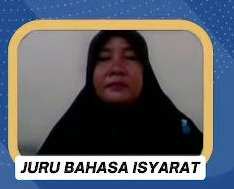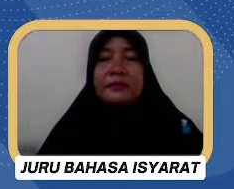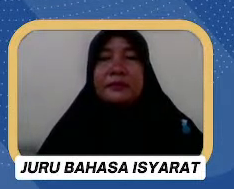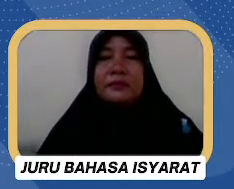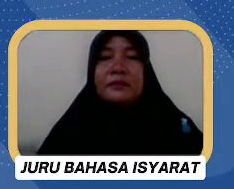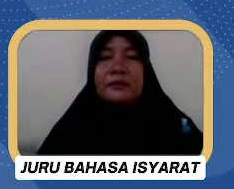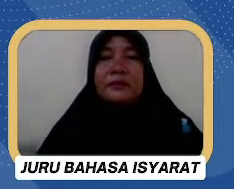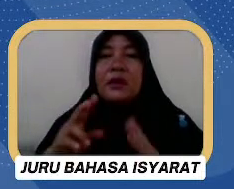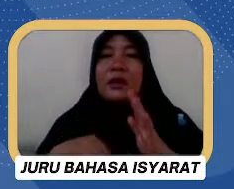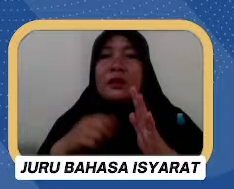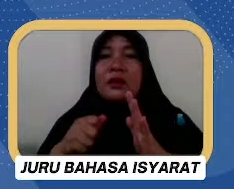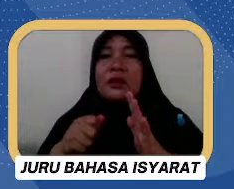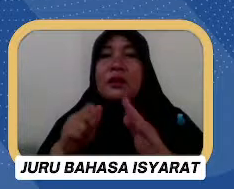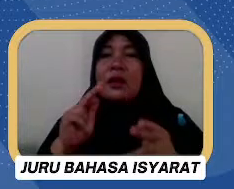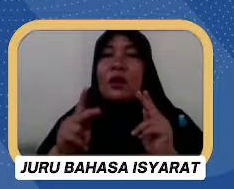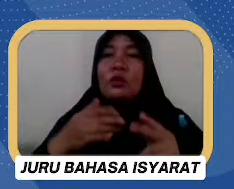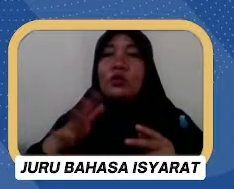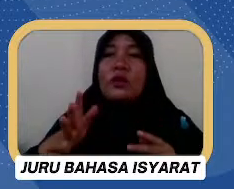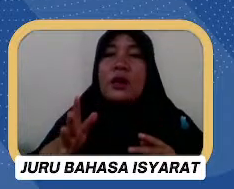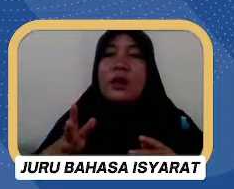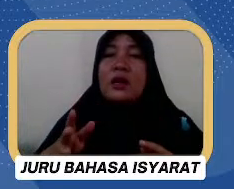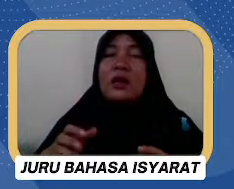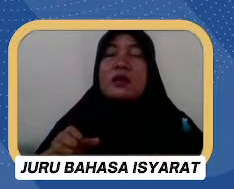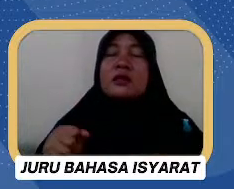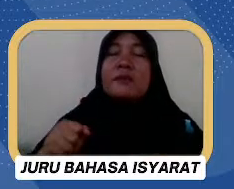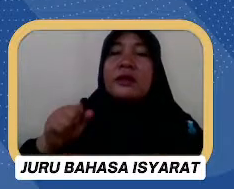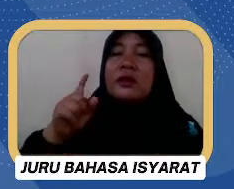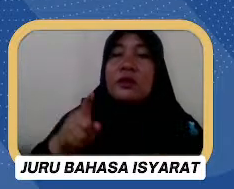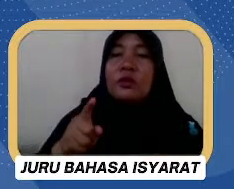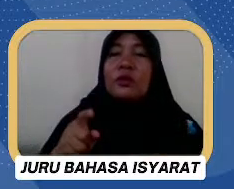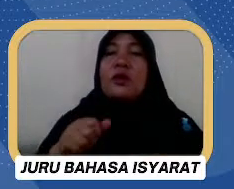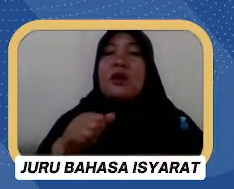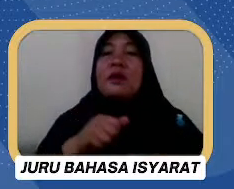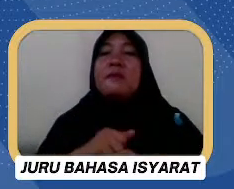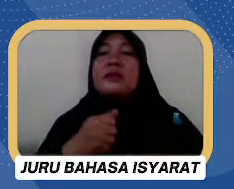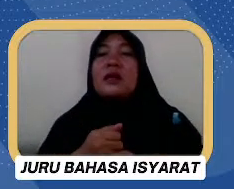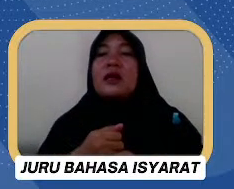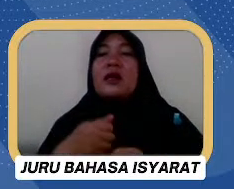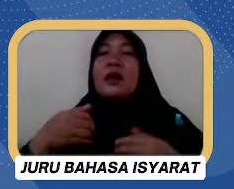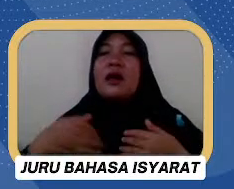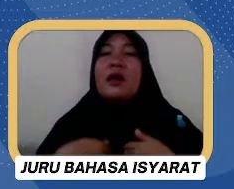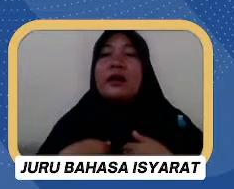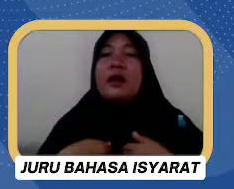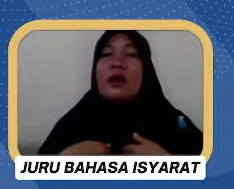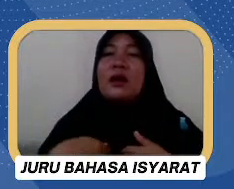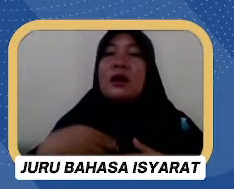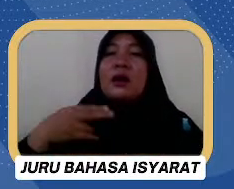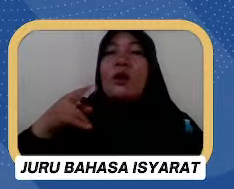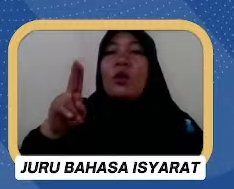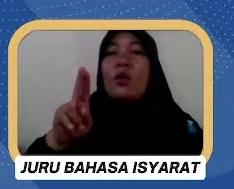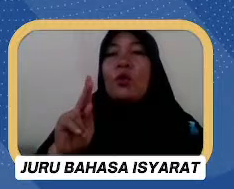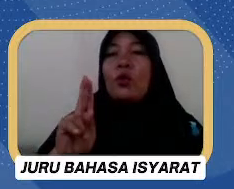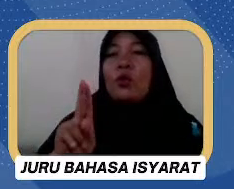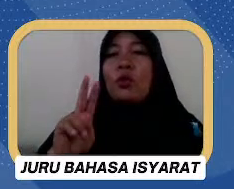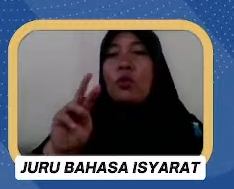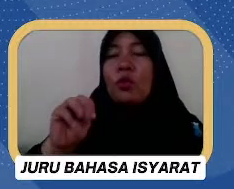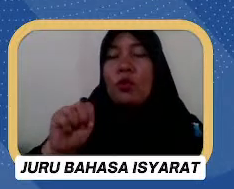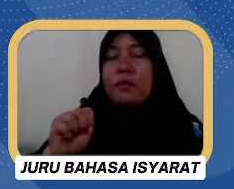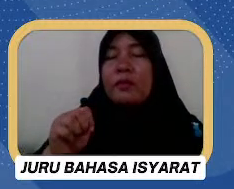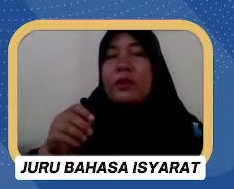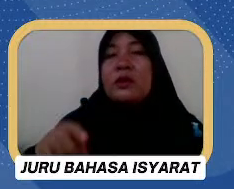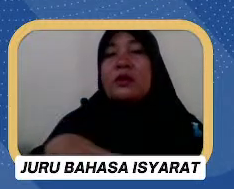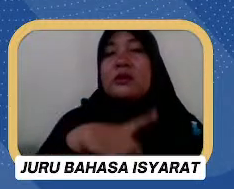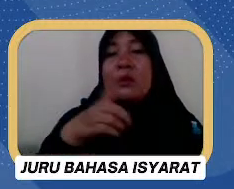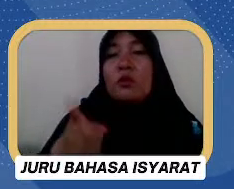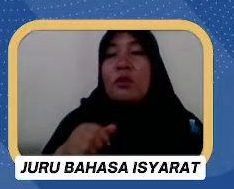tindakannya. Karena kita ingat bahwa negara kita adalah negara hukum. Semua bisa diproses secara